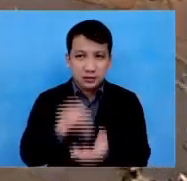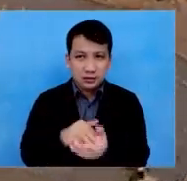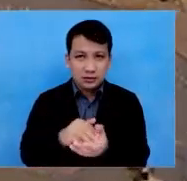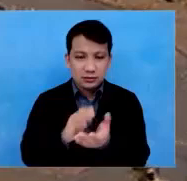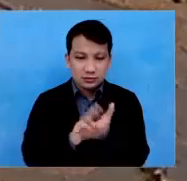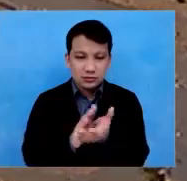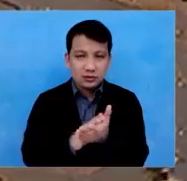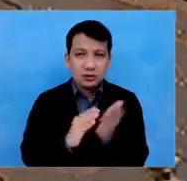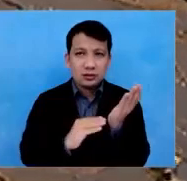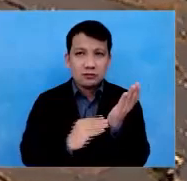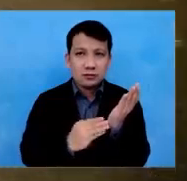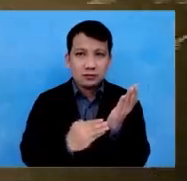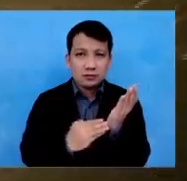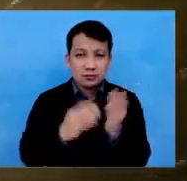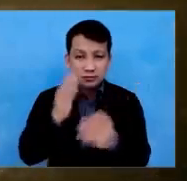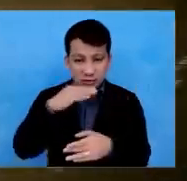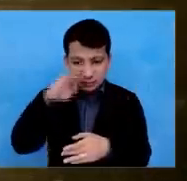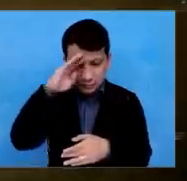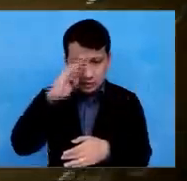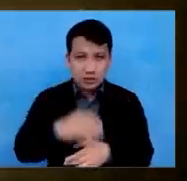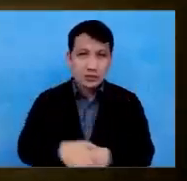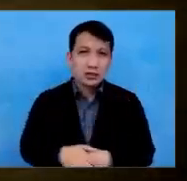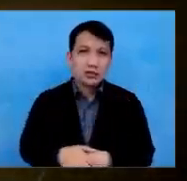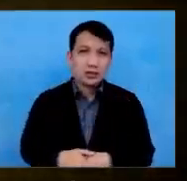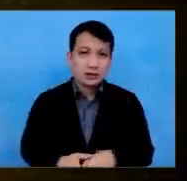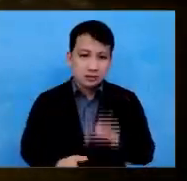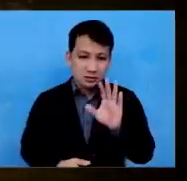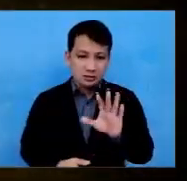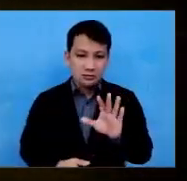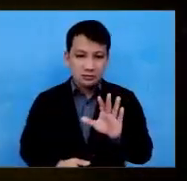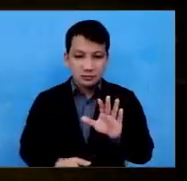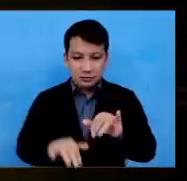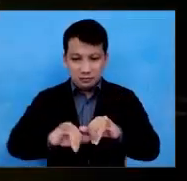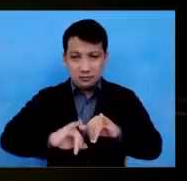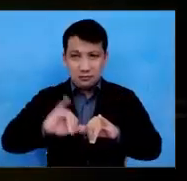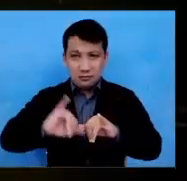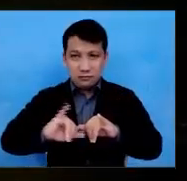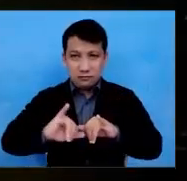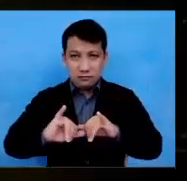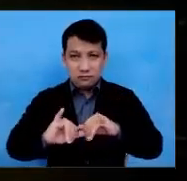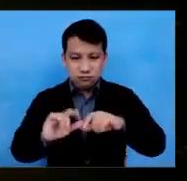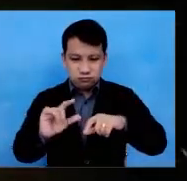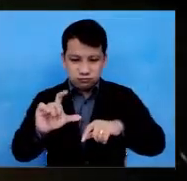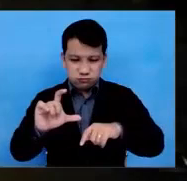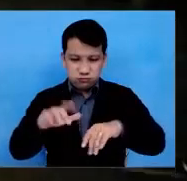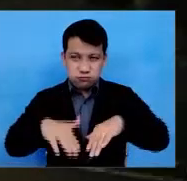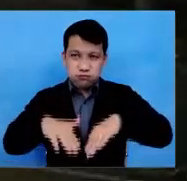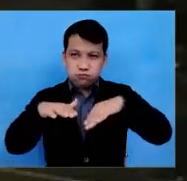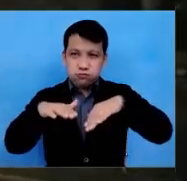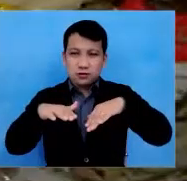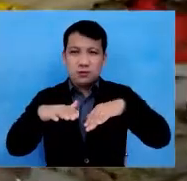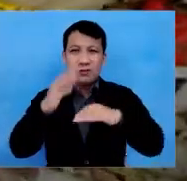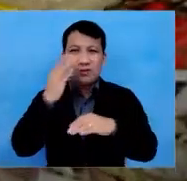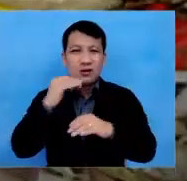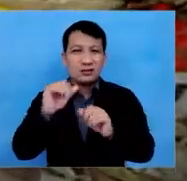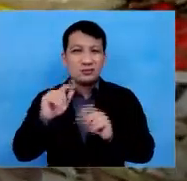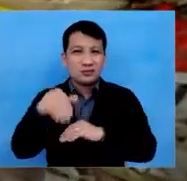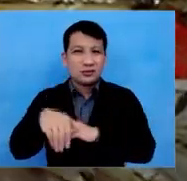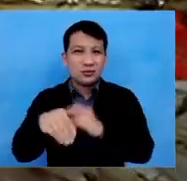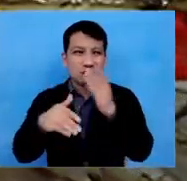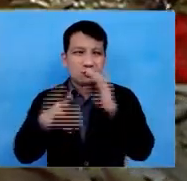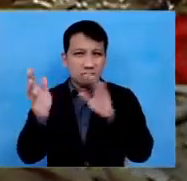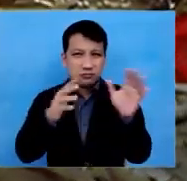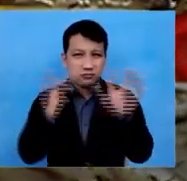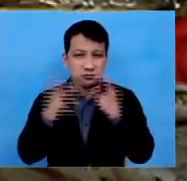Bacoor, Cavite. Nasa limang talampak ang baha ang namerwisyo rito noon Sabado ng gabi dulot ng bagyong Paeng. Kaya naman